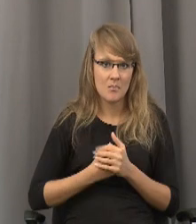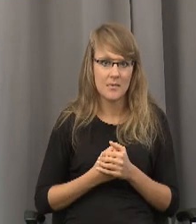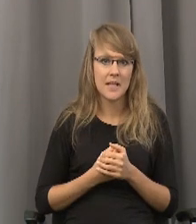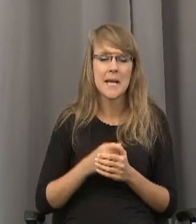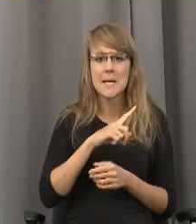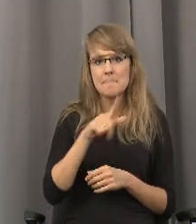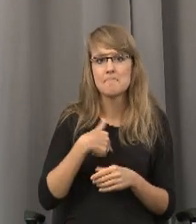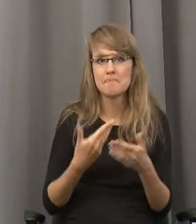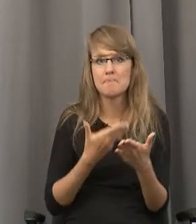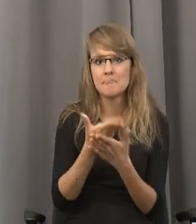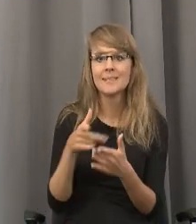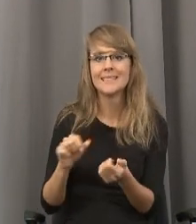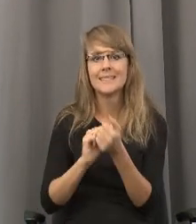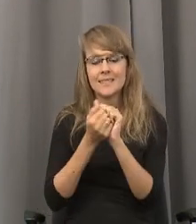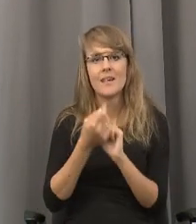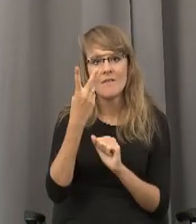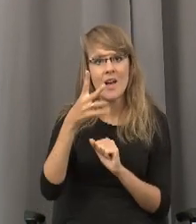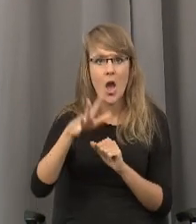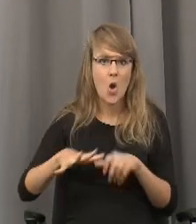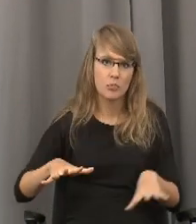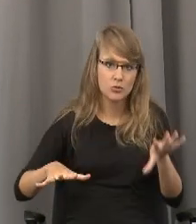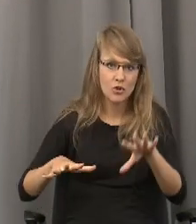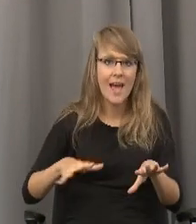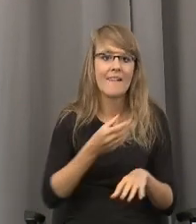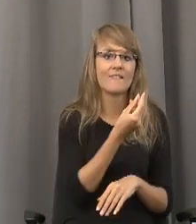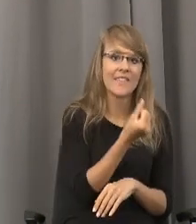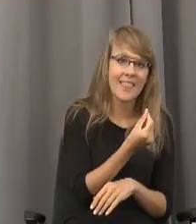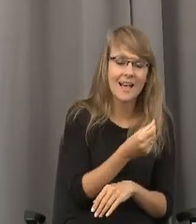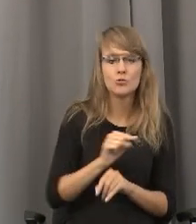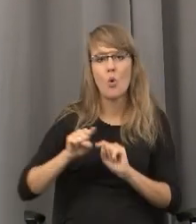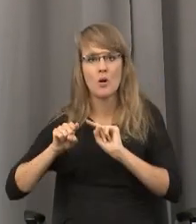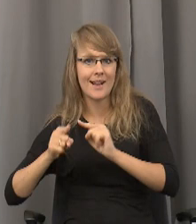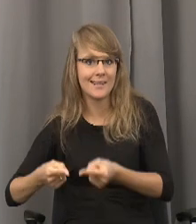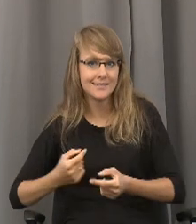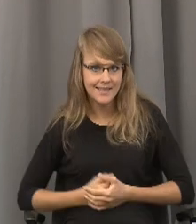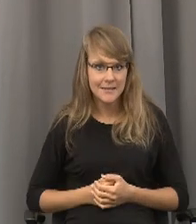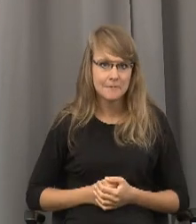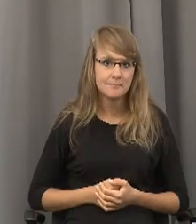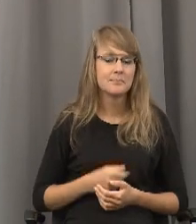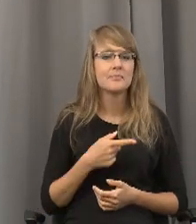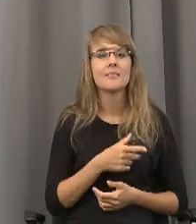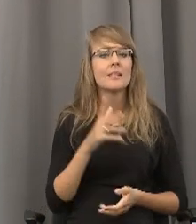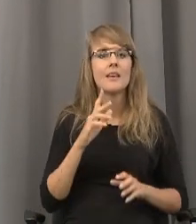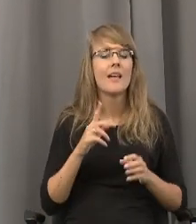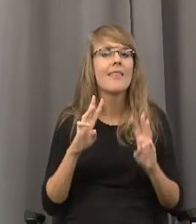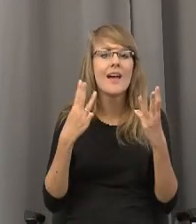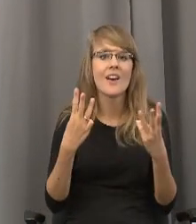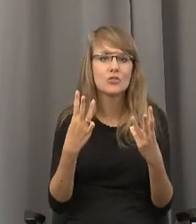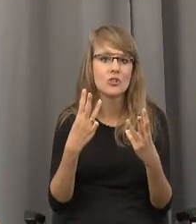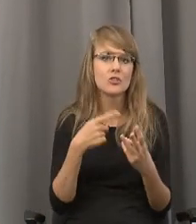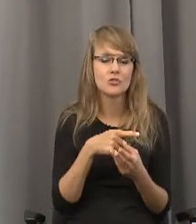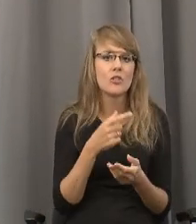zmian powinny być rozpatrywane w dwóch obszarach, finansowym i organizacyjnym. I tylko bardzo krótko te najważniejsze wnioski. W obszarze